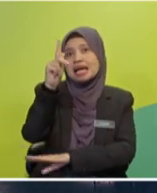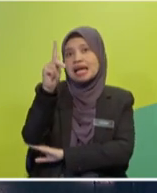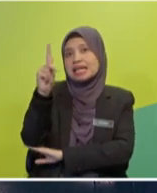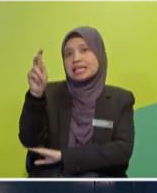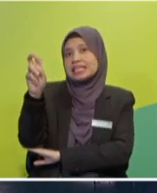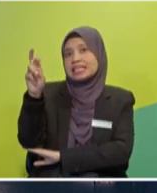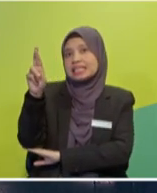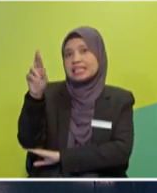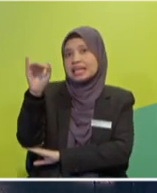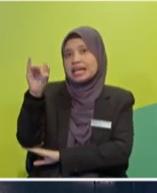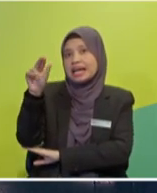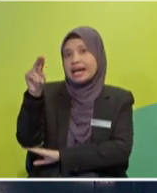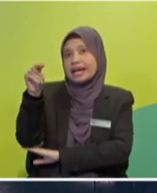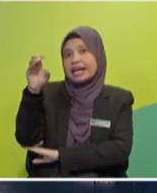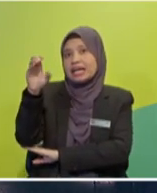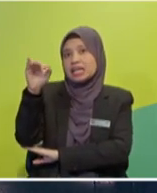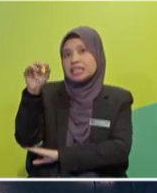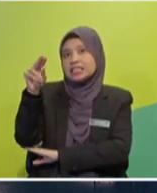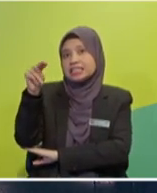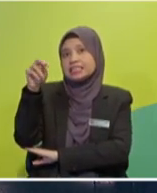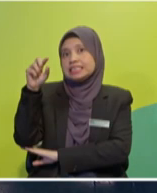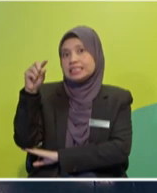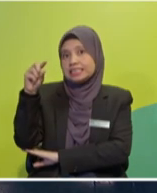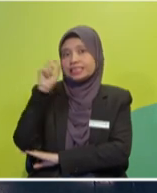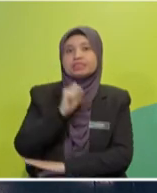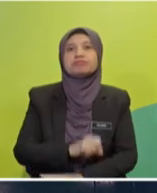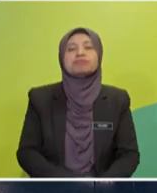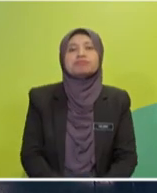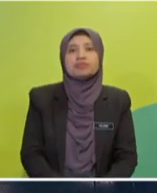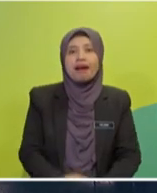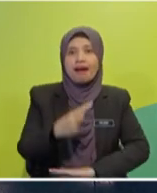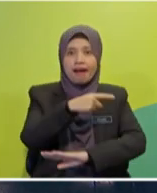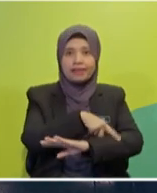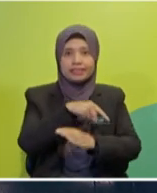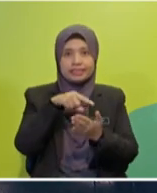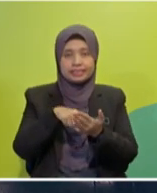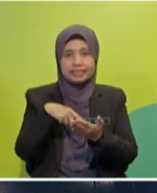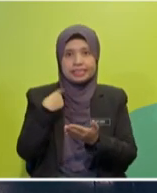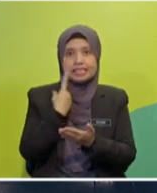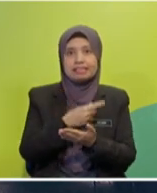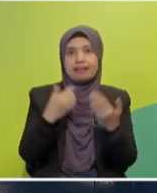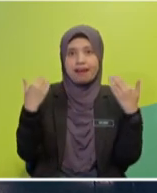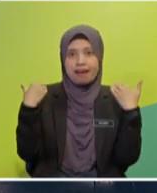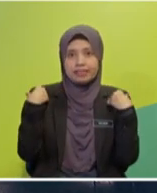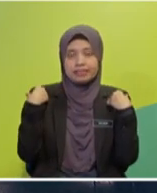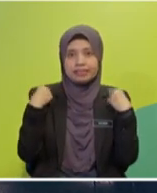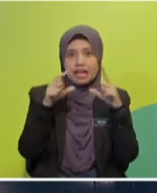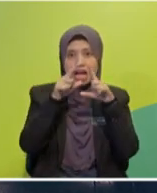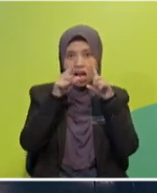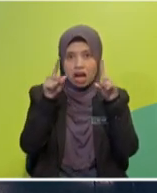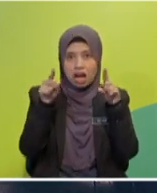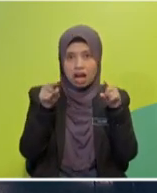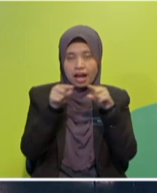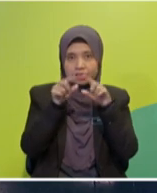Sebab dia ceng ceng. Okey. Baik, Hanif, cikgu. Kita ada beberapa kad perkataan